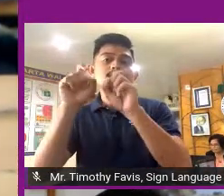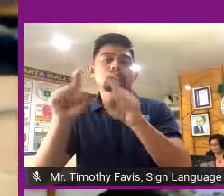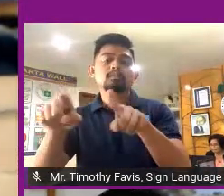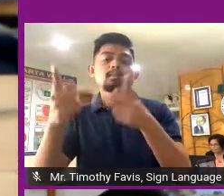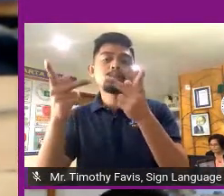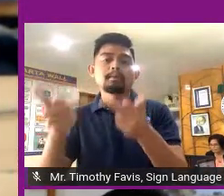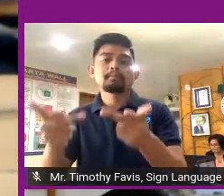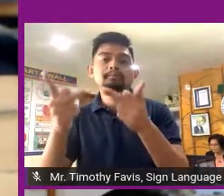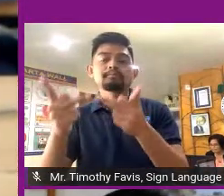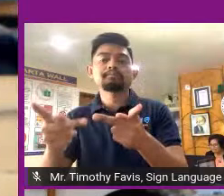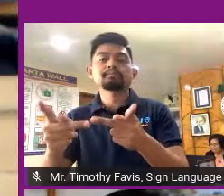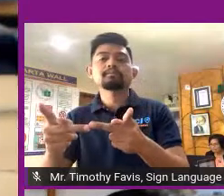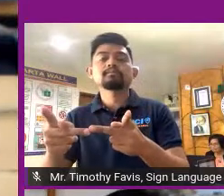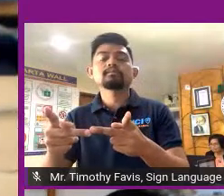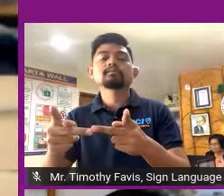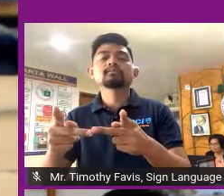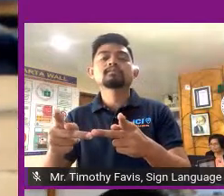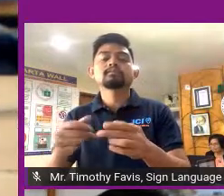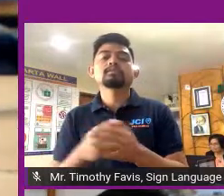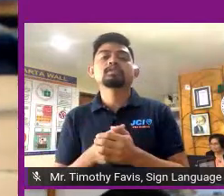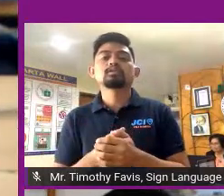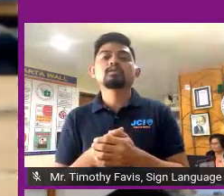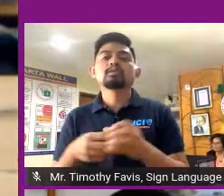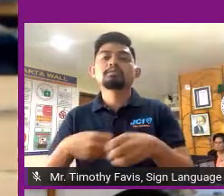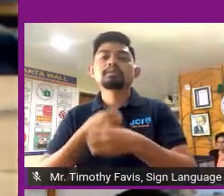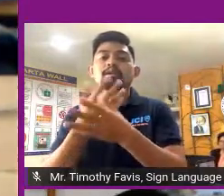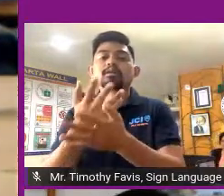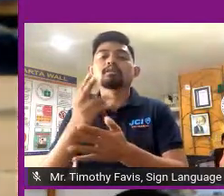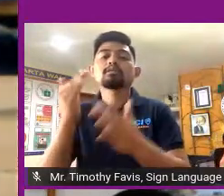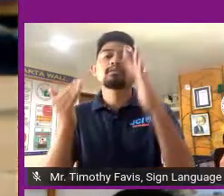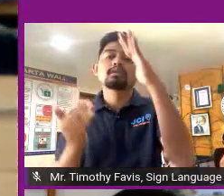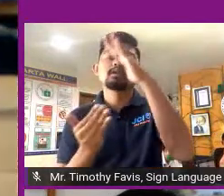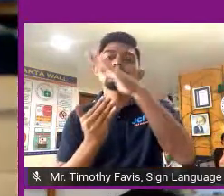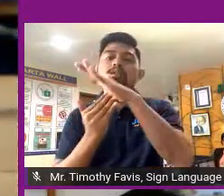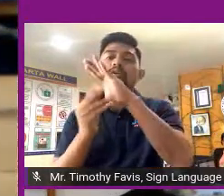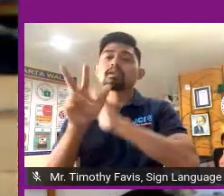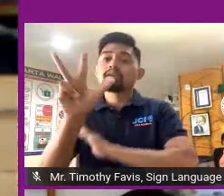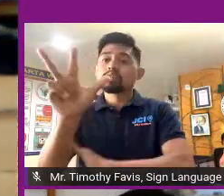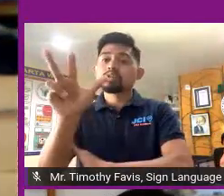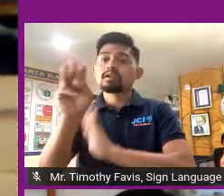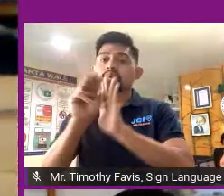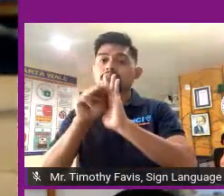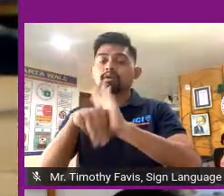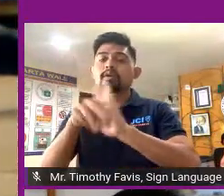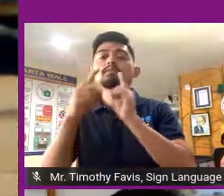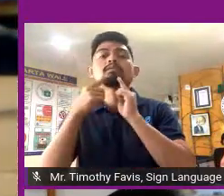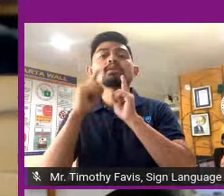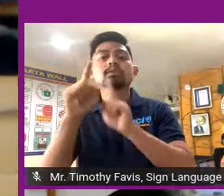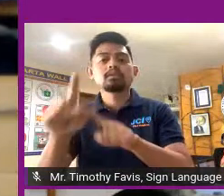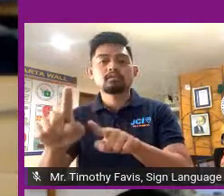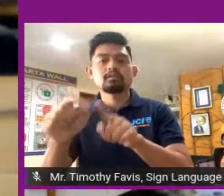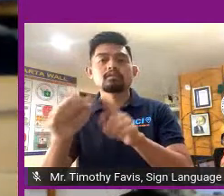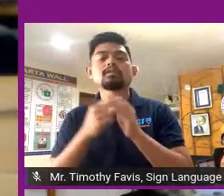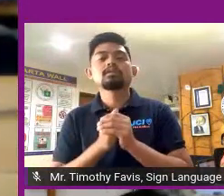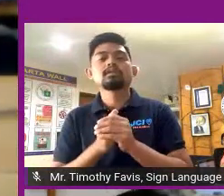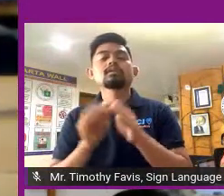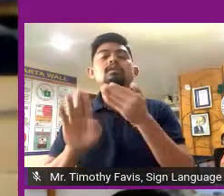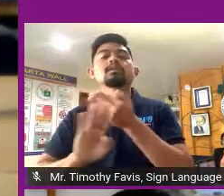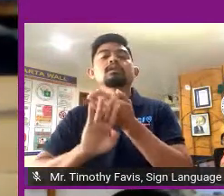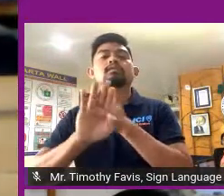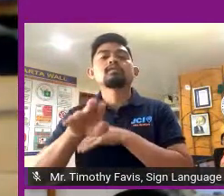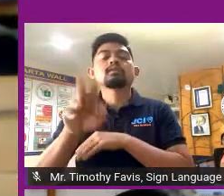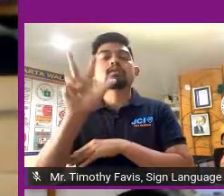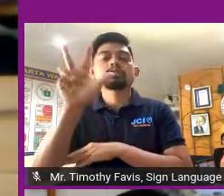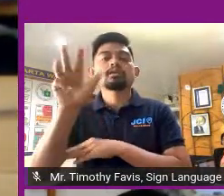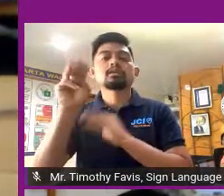mga attendees. You are given until 3 p.m. today to submit yung inyong answers or responses. After 3